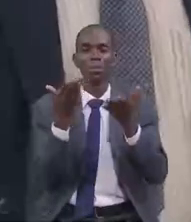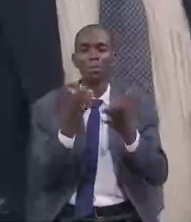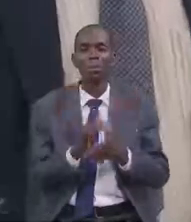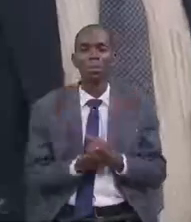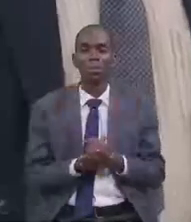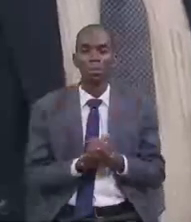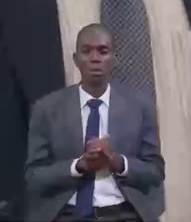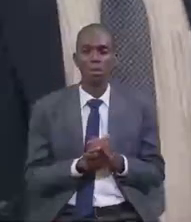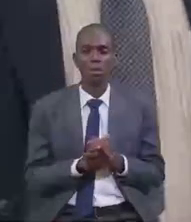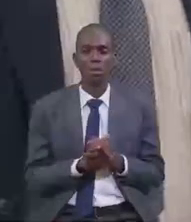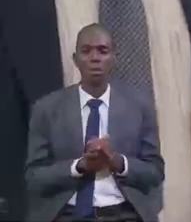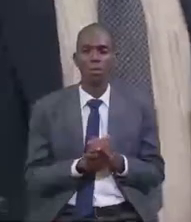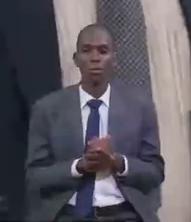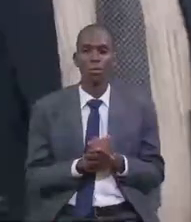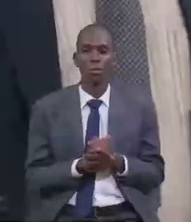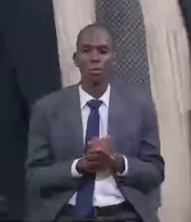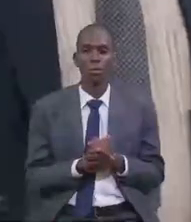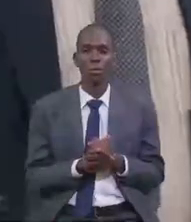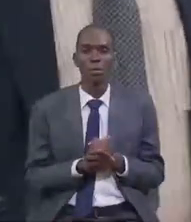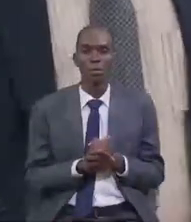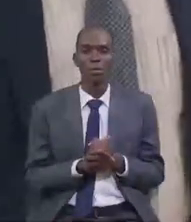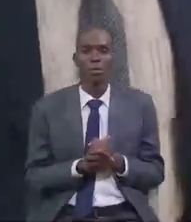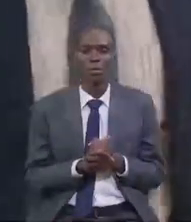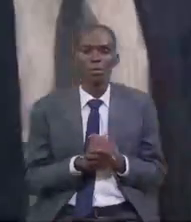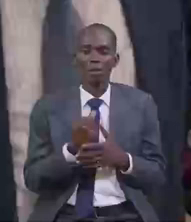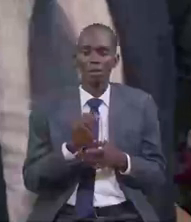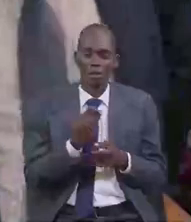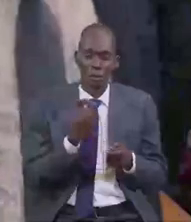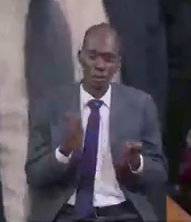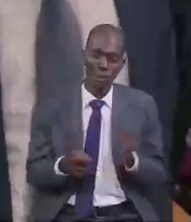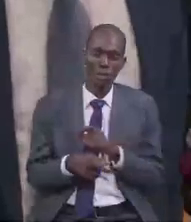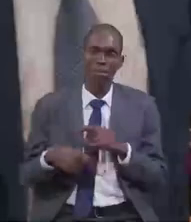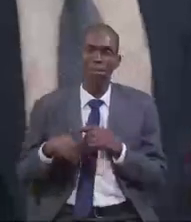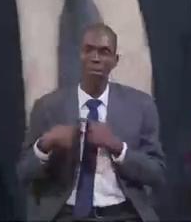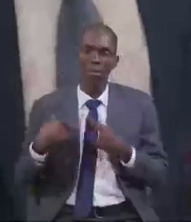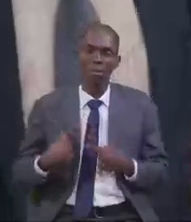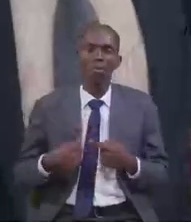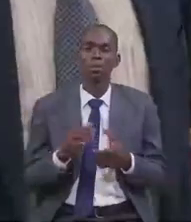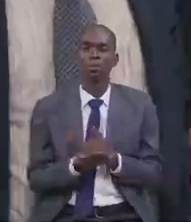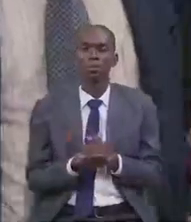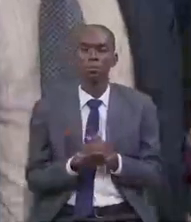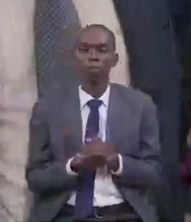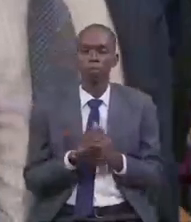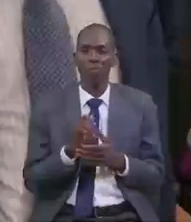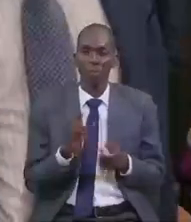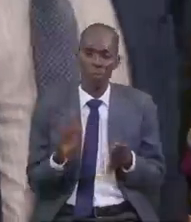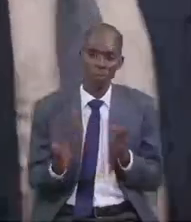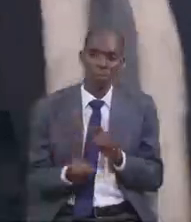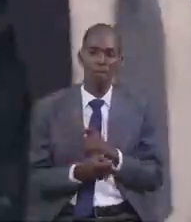digne d'être récompensé. Ayez un cœur, ayez le cœur changé, la